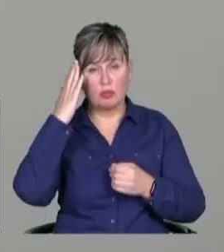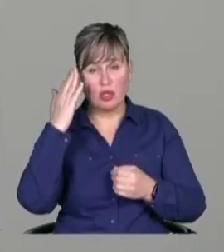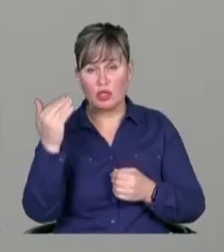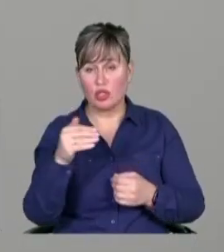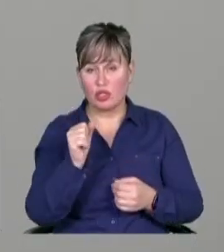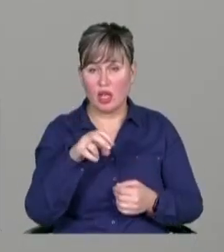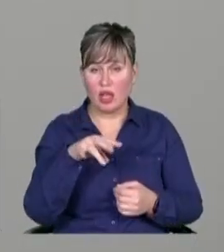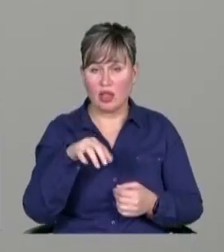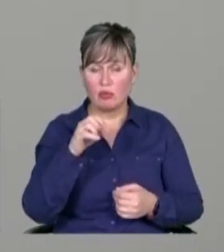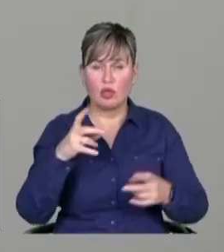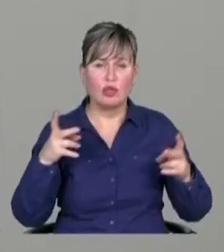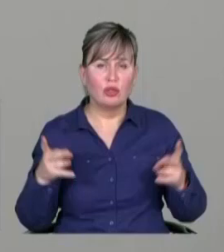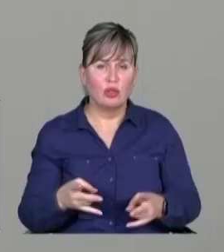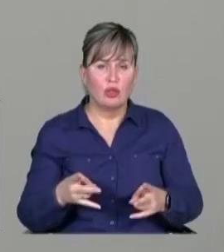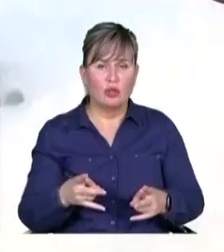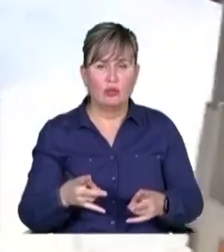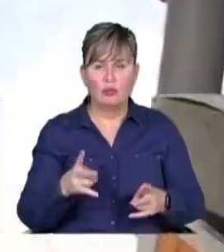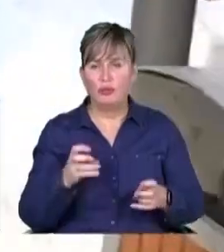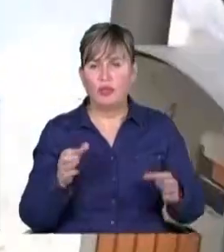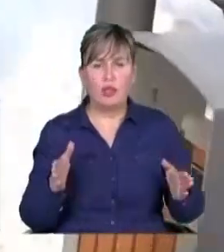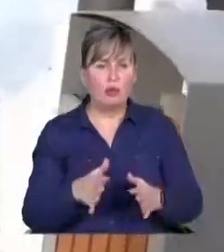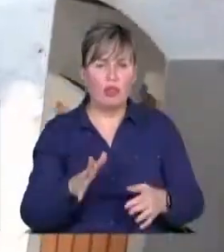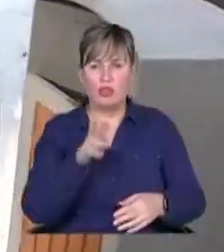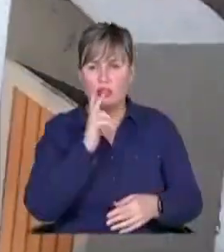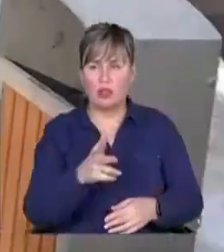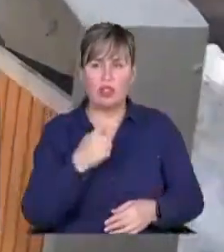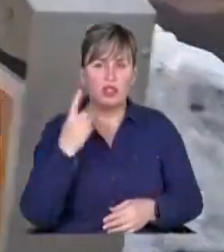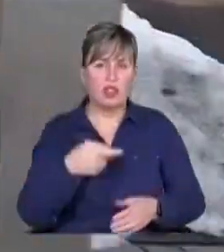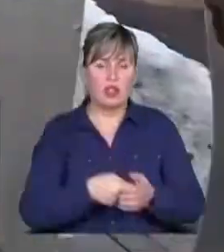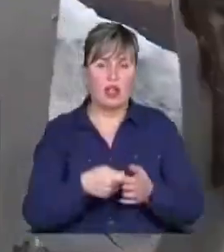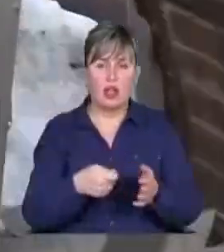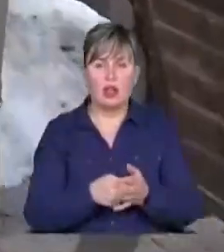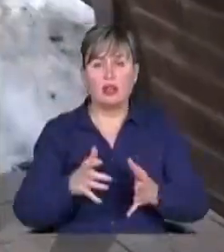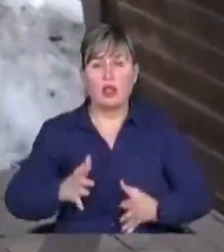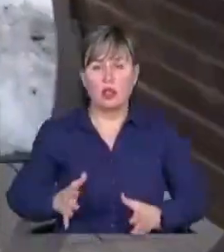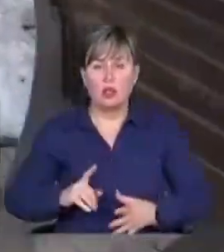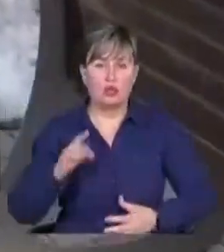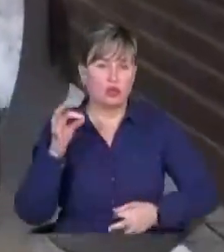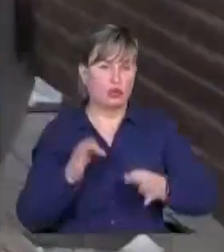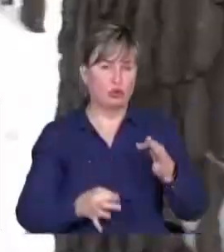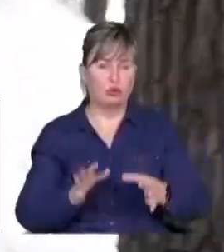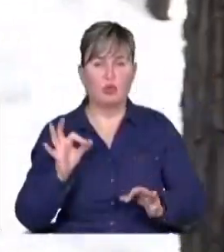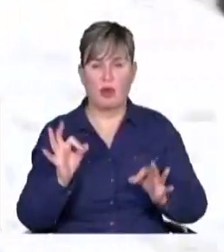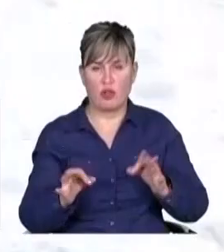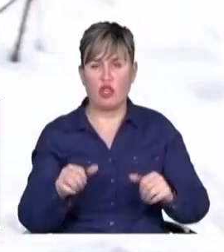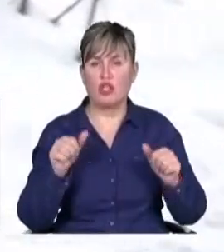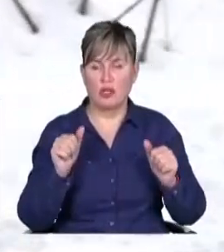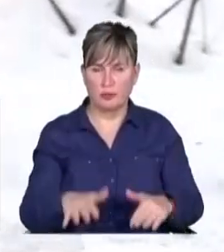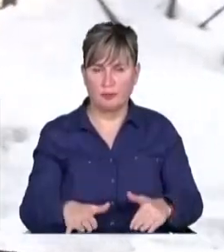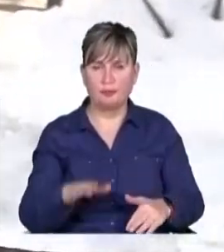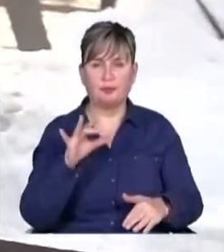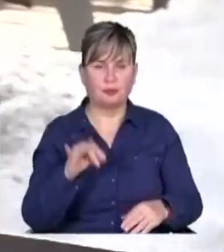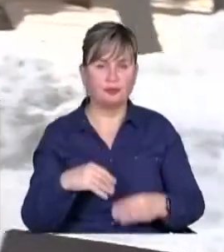Жанибеку Туякпаеву понадобится не менее 3 лет. Единственный кормилец семьи надеется, что суд вынесет справедливое решение и